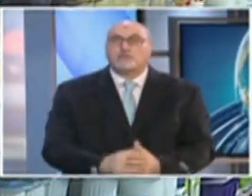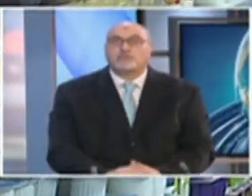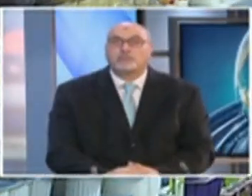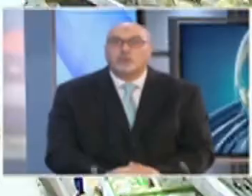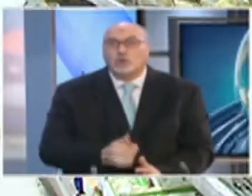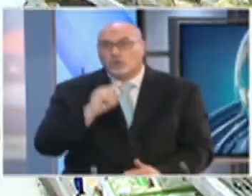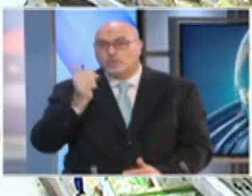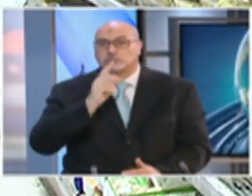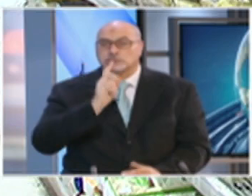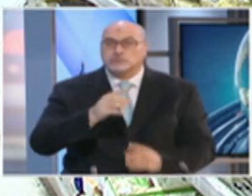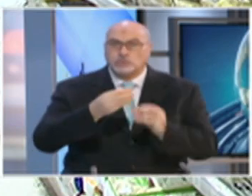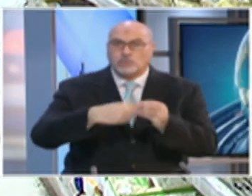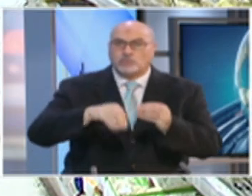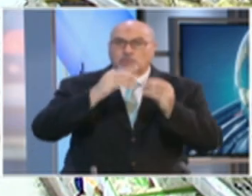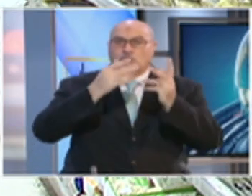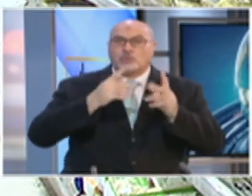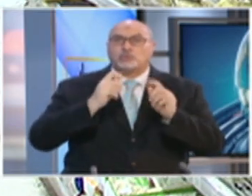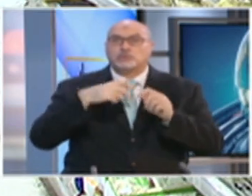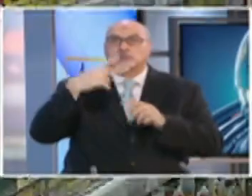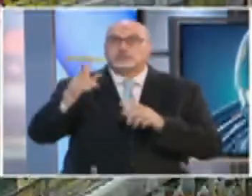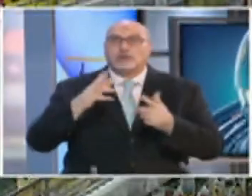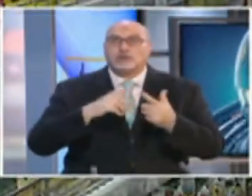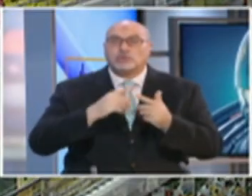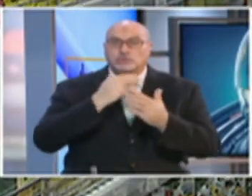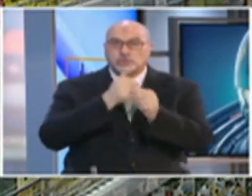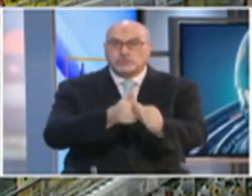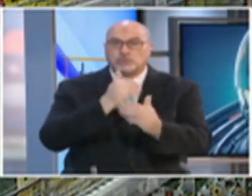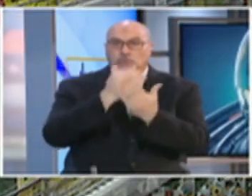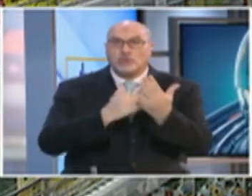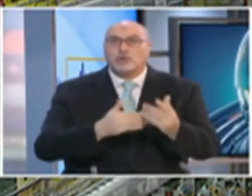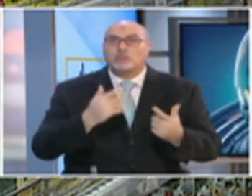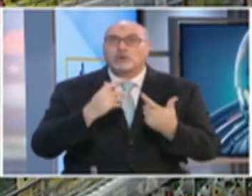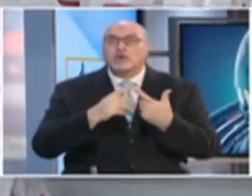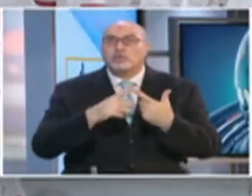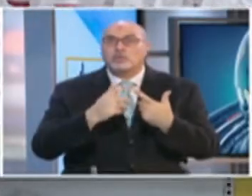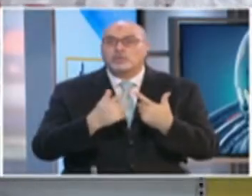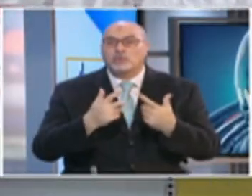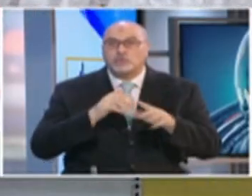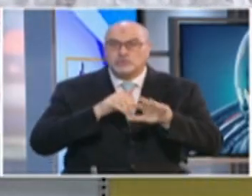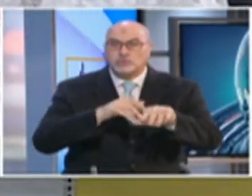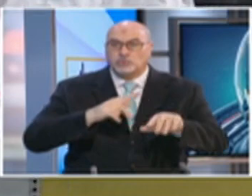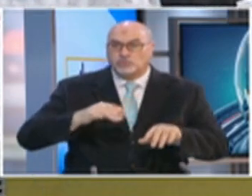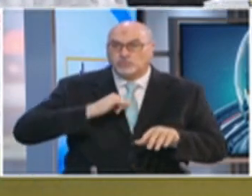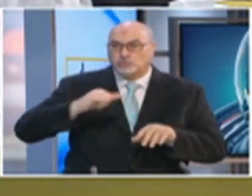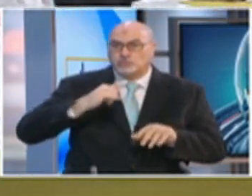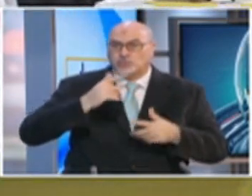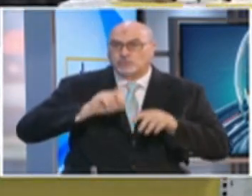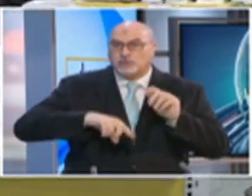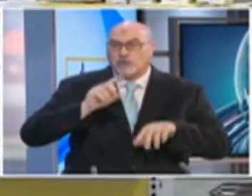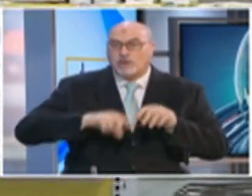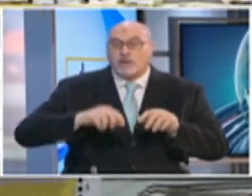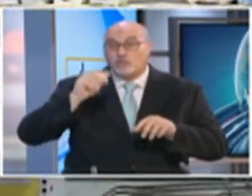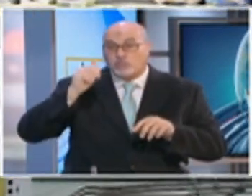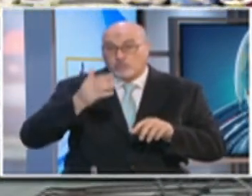اخرى مكمله لاستراتيجيه الدوله في اتباع برنامج التخزين مع الاستمرار في الانتاج من المواد الاساسيه